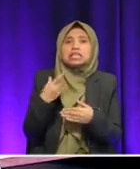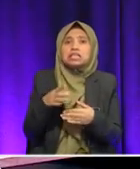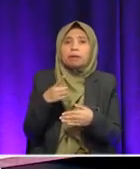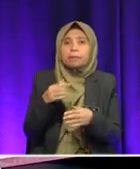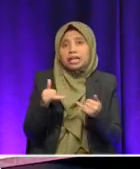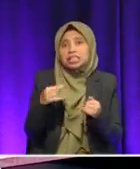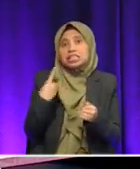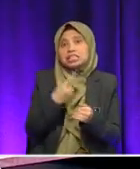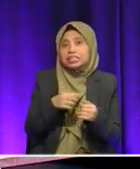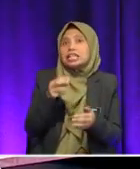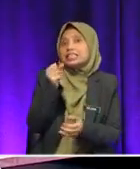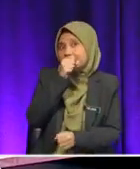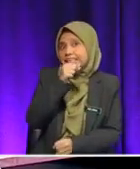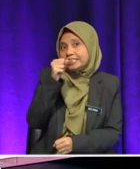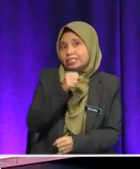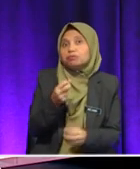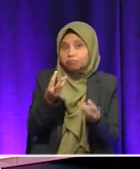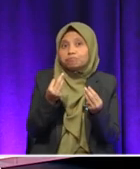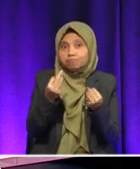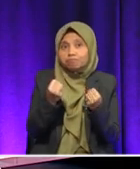dengan anak-anak